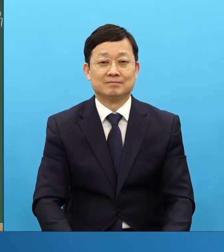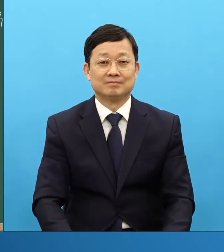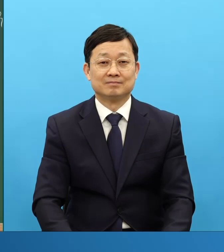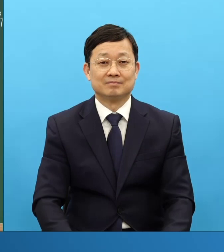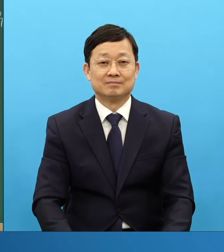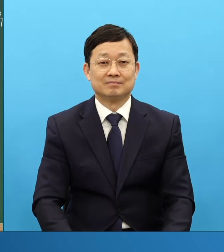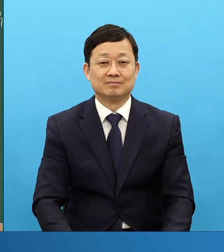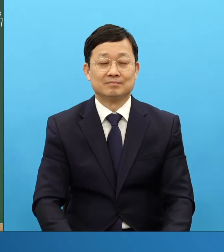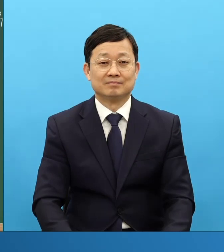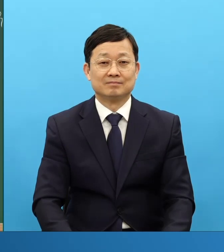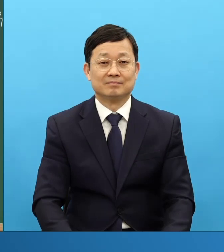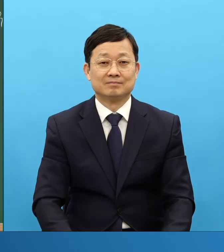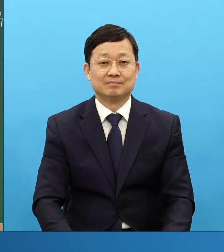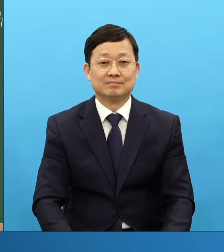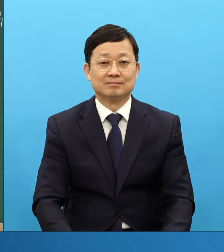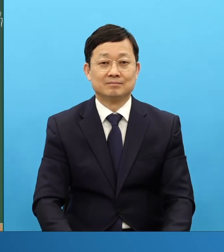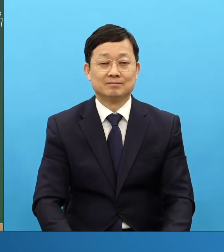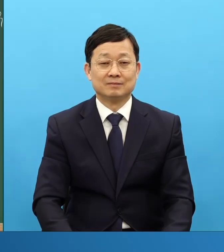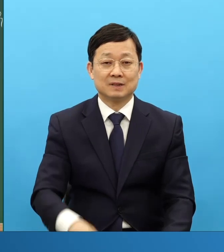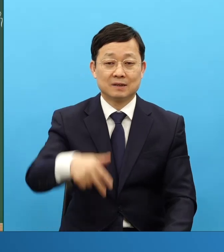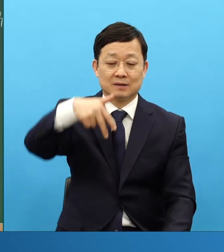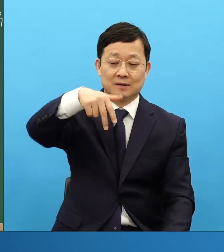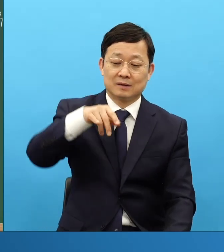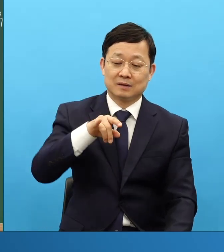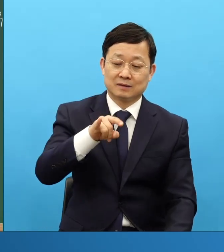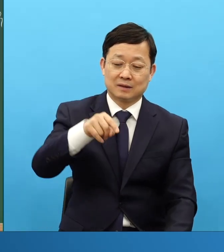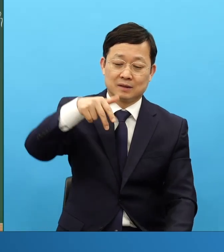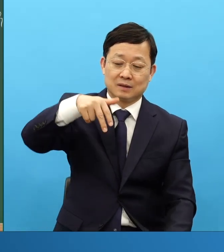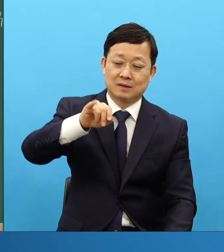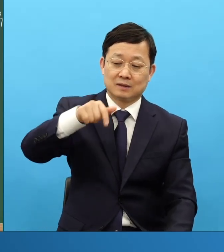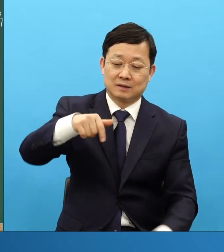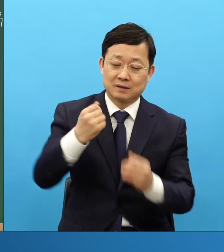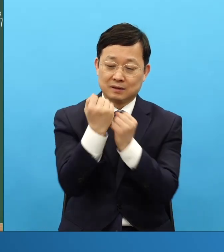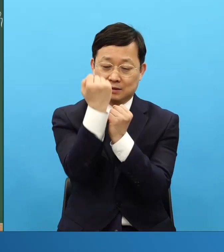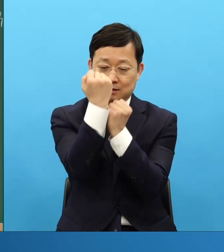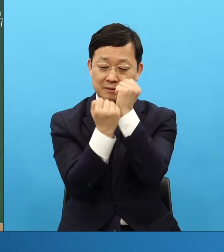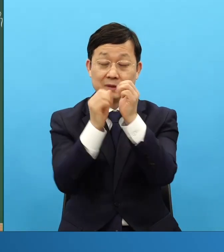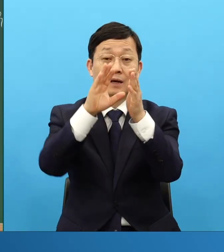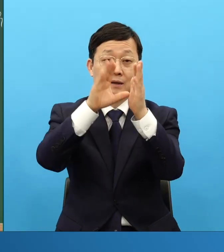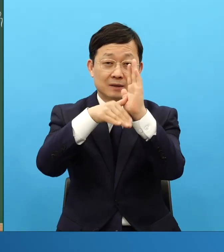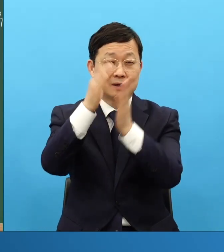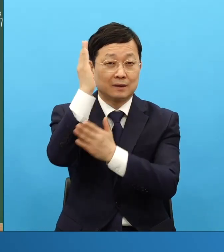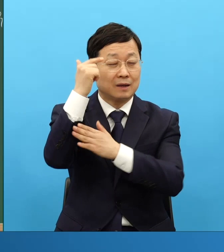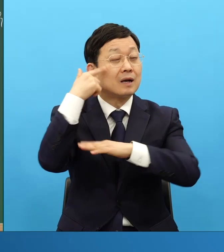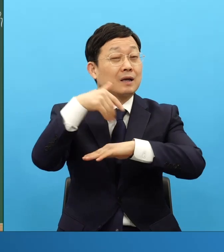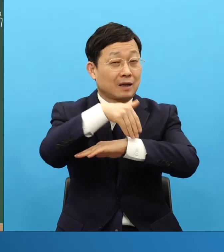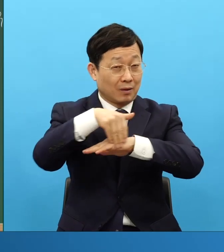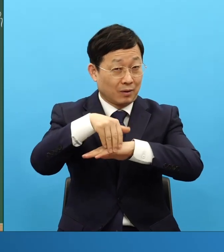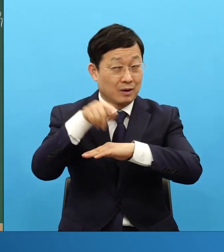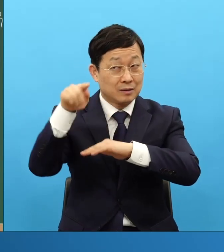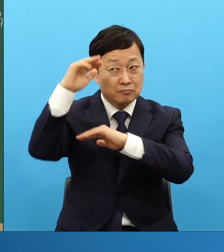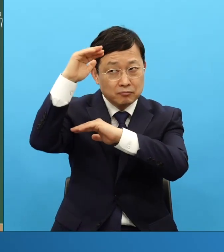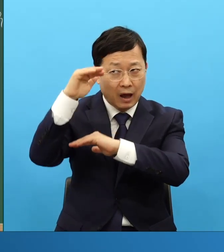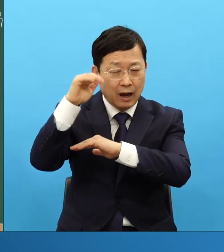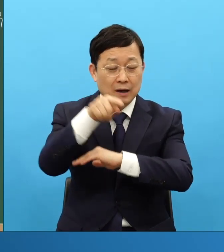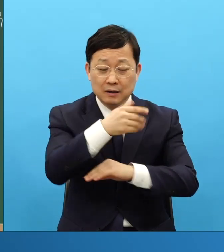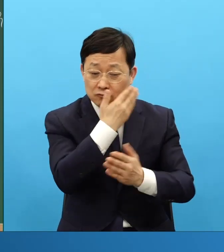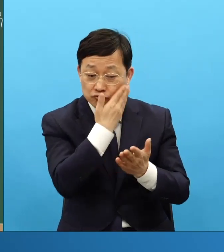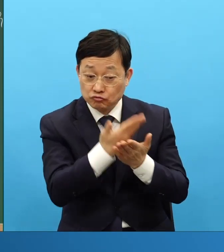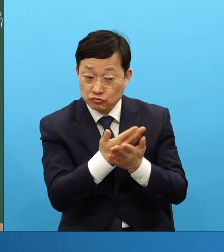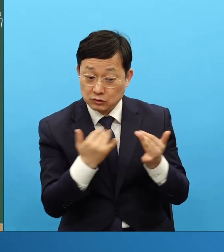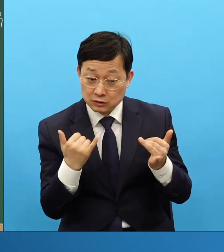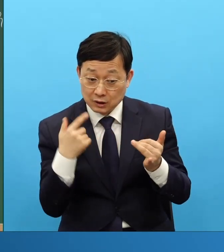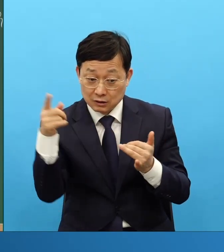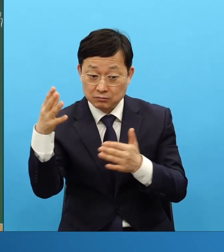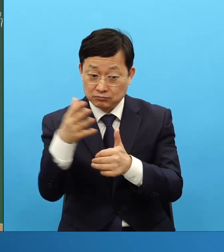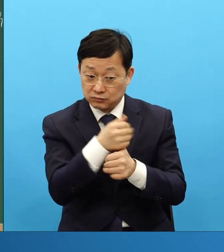come and really receive grace. 이번 재직 세미나 때 얘기하려고 합니다만 그게 중직자의 기준입니다. I'll speak more about that at the church officers